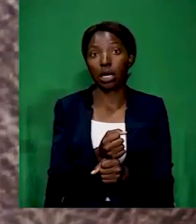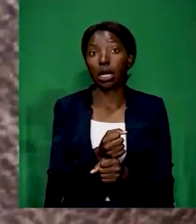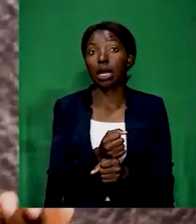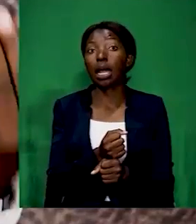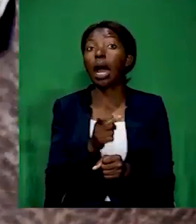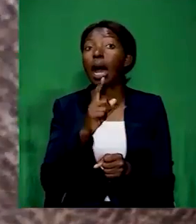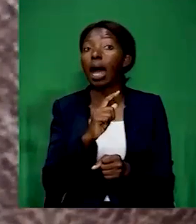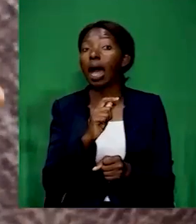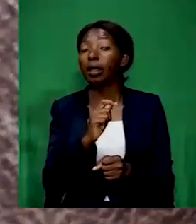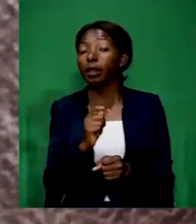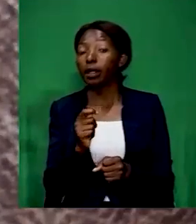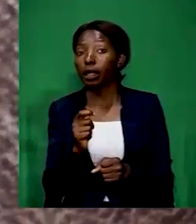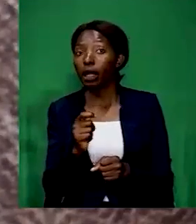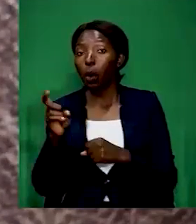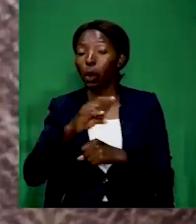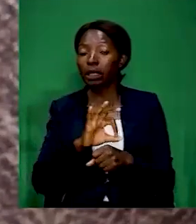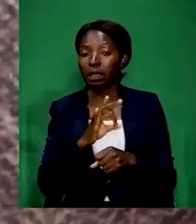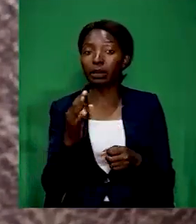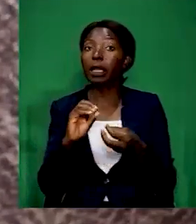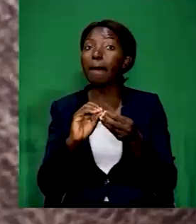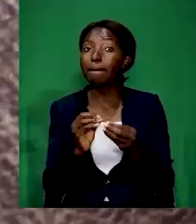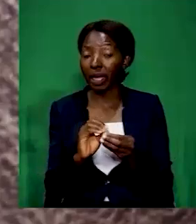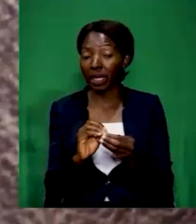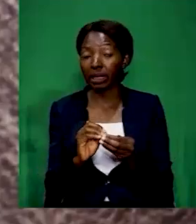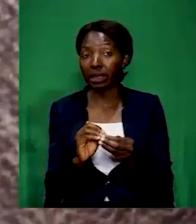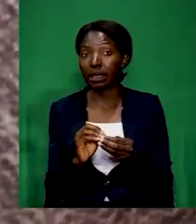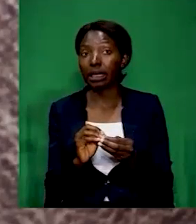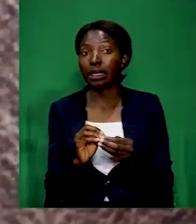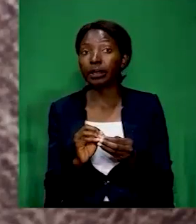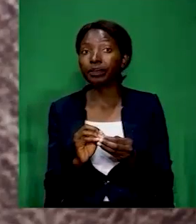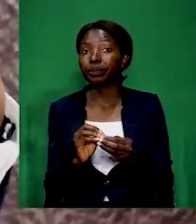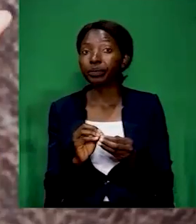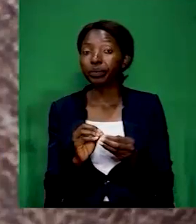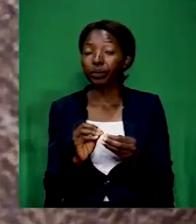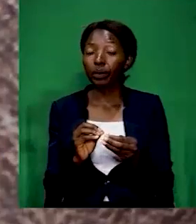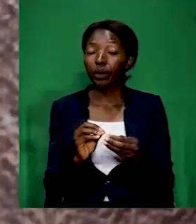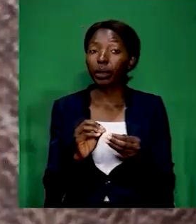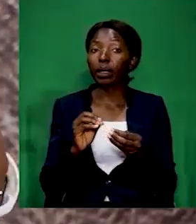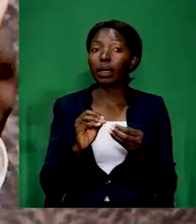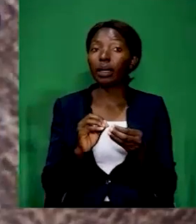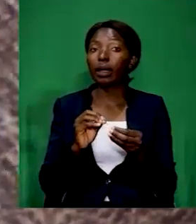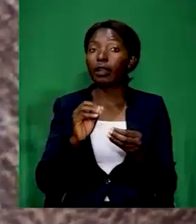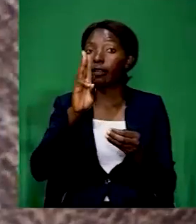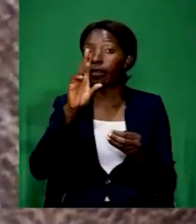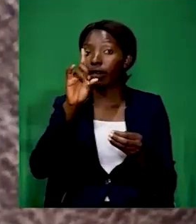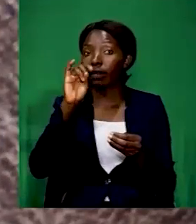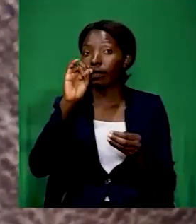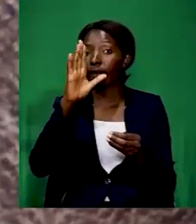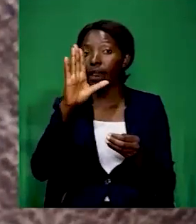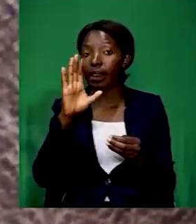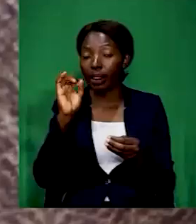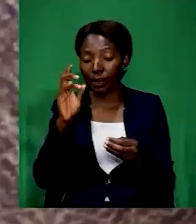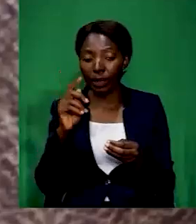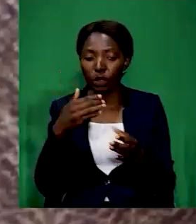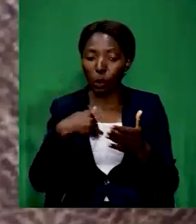Spirit that enabled Philip kuti azive zvaiitika mukati mengoro. Ndokuziya kuti mukati